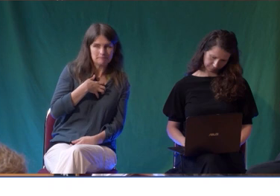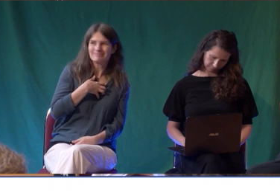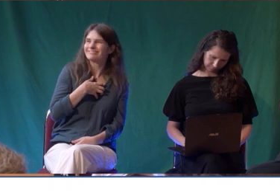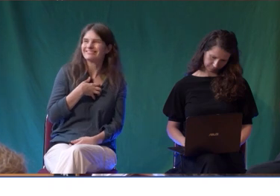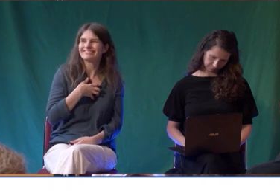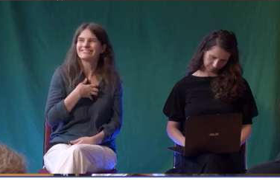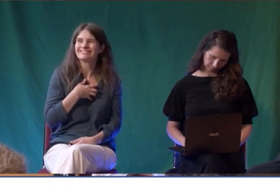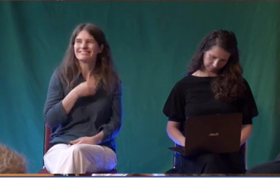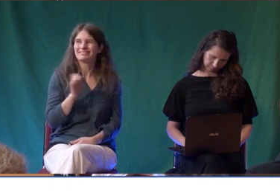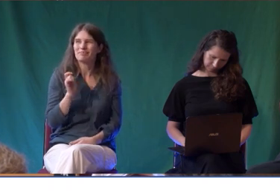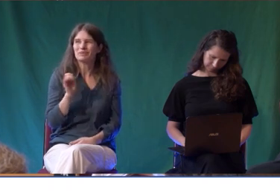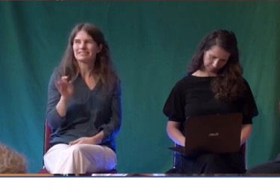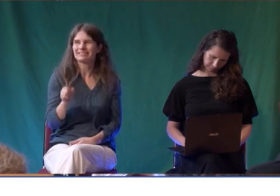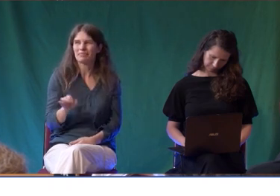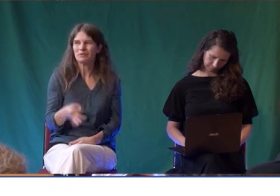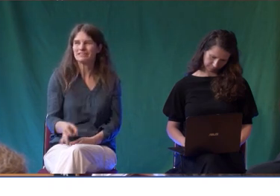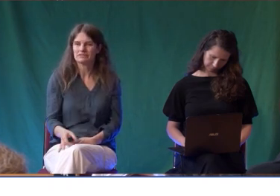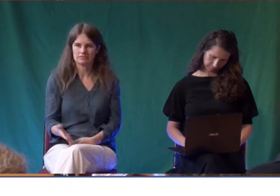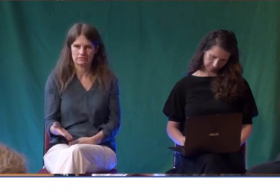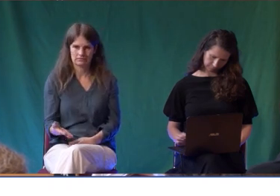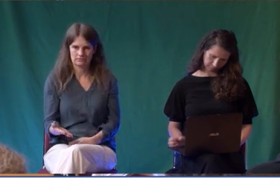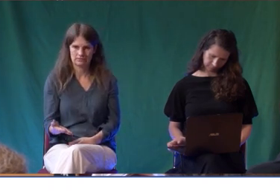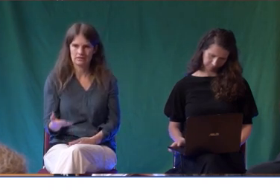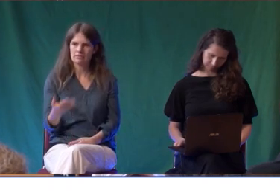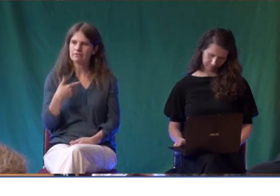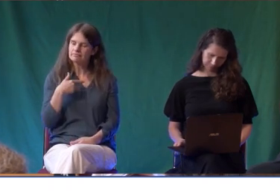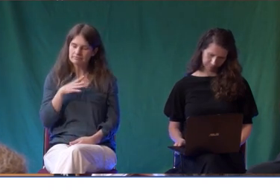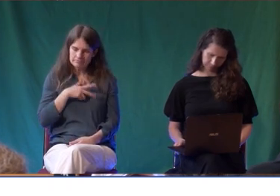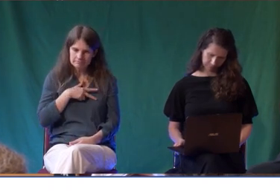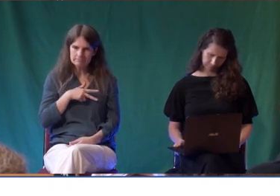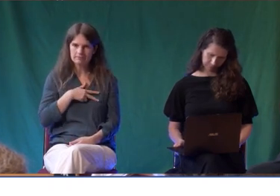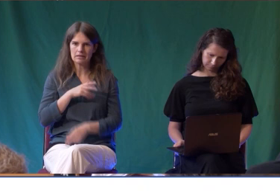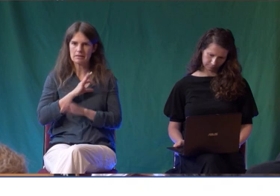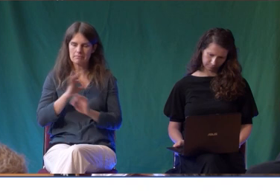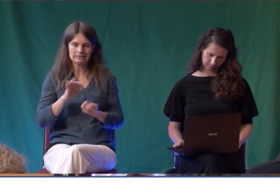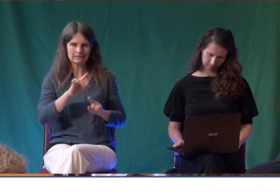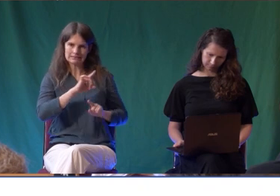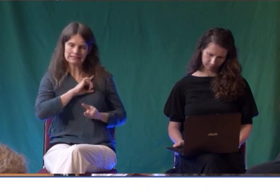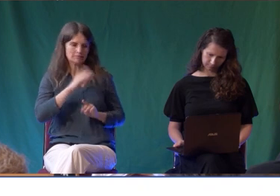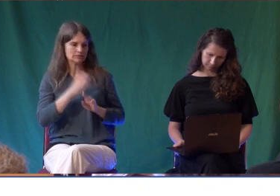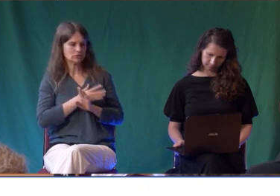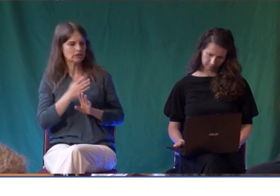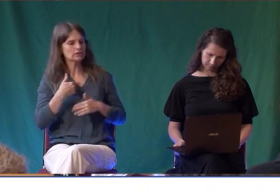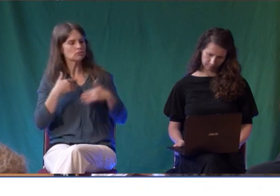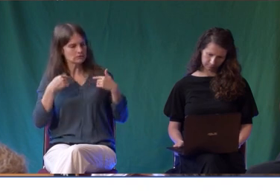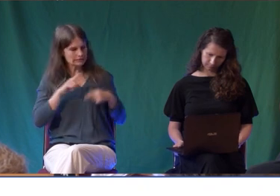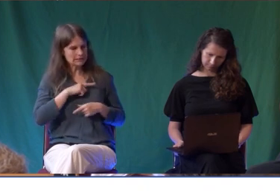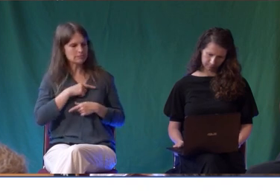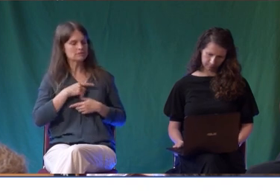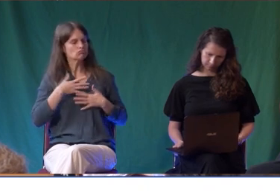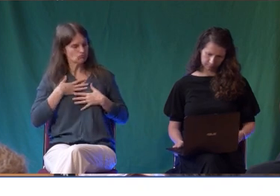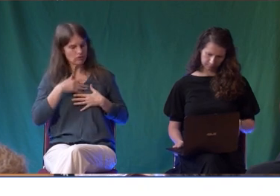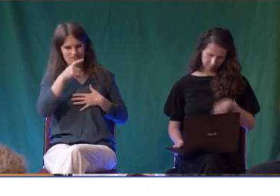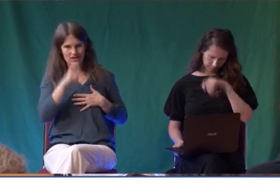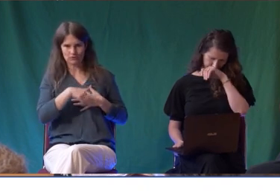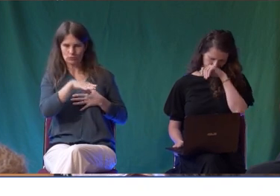sie lieber nein nein kein Problem man sollte also die Pausen einfach machen und es sollte